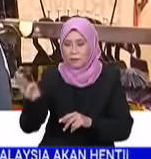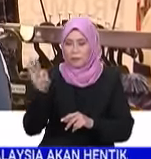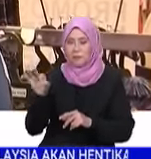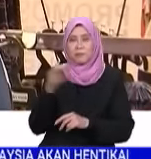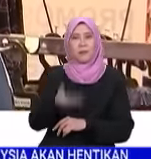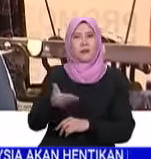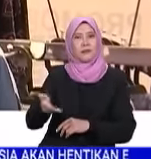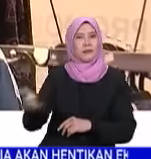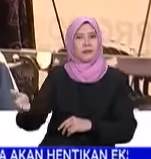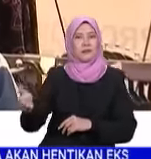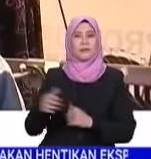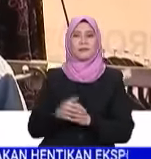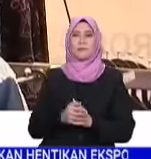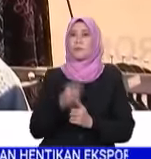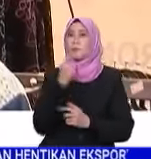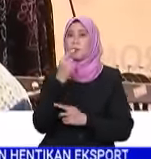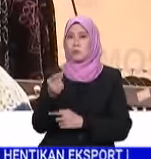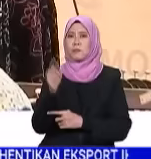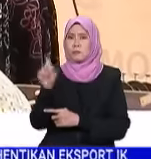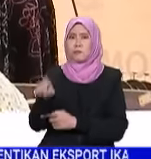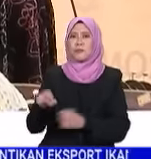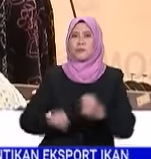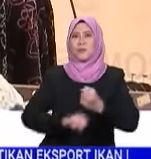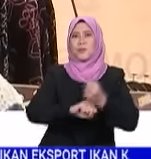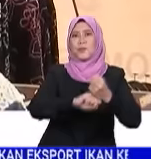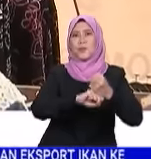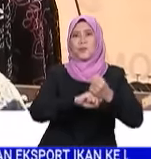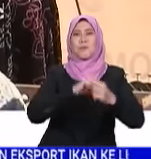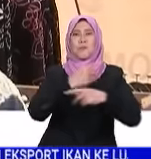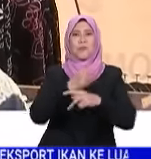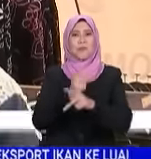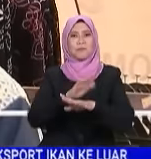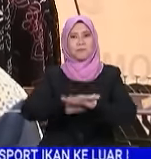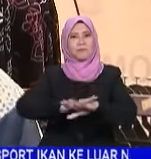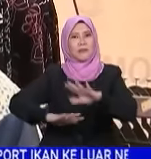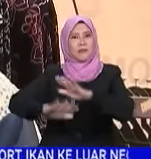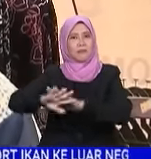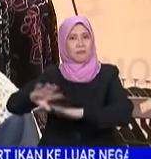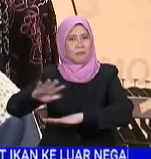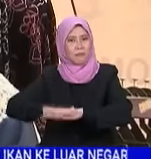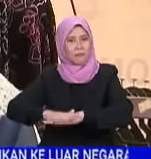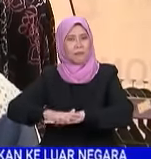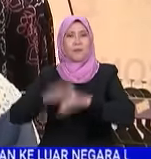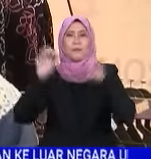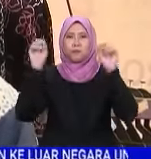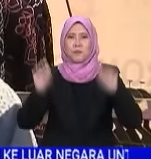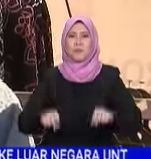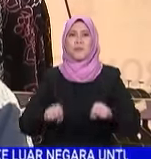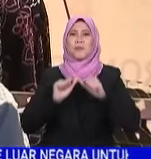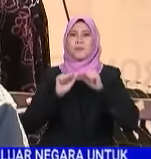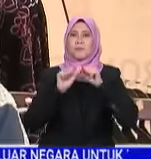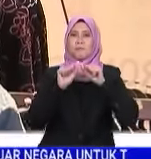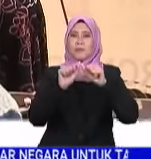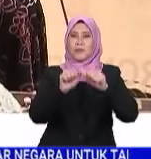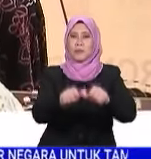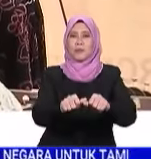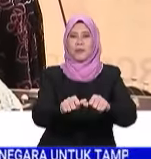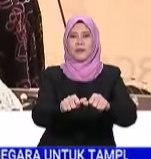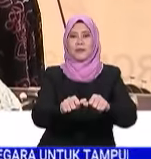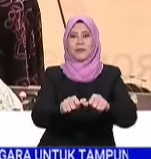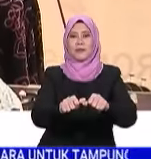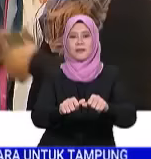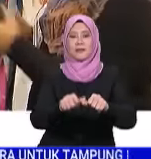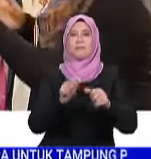kita memang menyeru pada mereka untuk menyokong produk kraf tempatan ini agar mereka dapat terus berkarya di